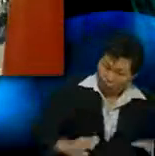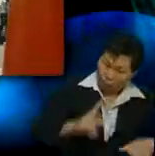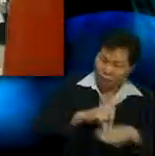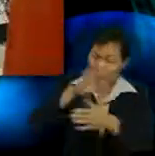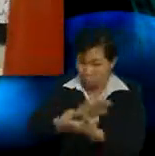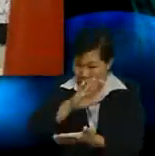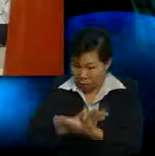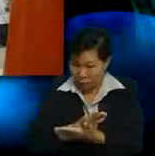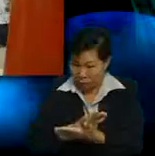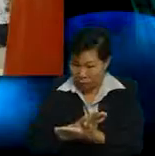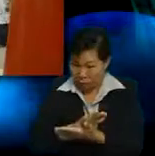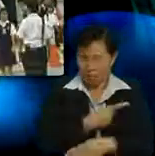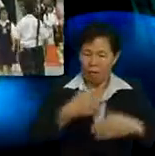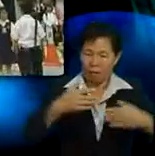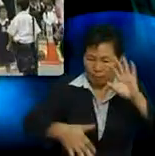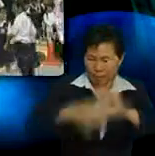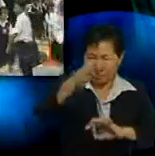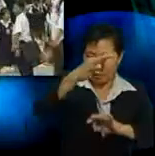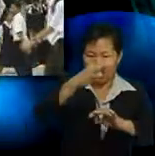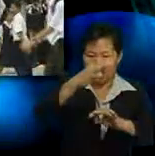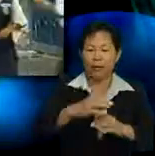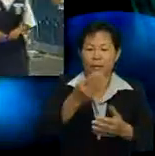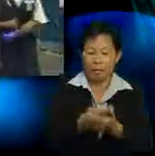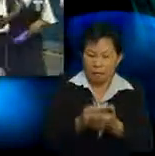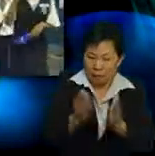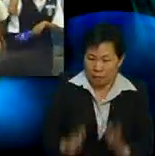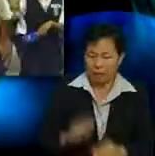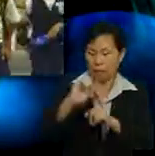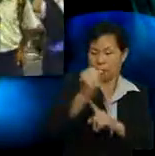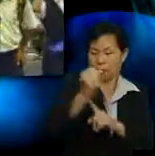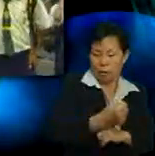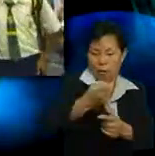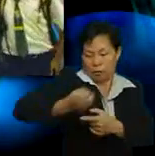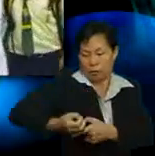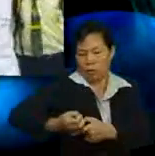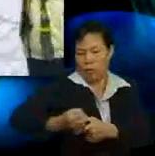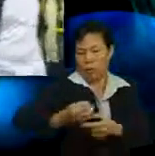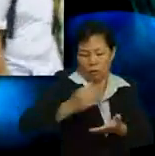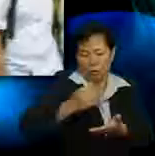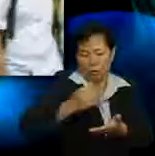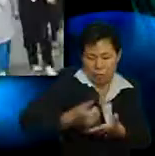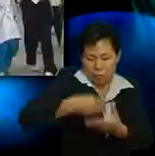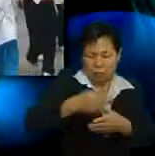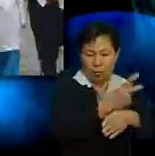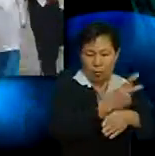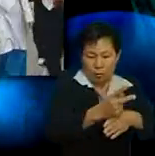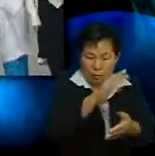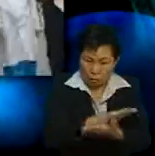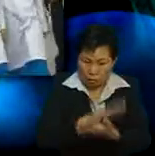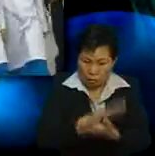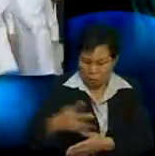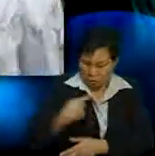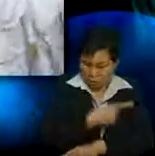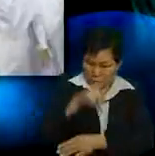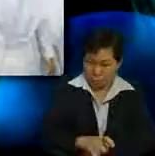sekolah pula, kita mungkin dipilih sebagai bendahari persatuan atau juruwang dalam koperasi sekolah. Kita